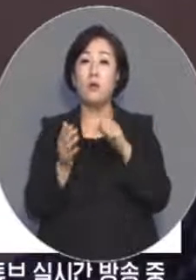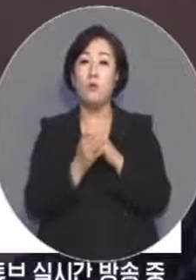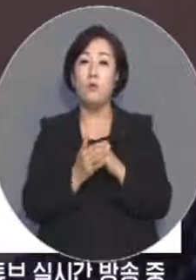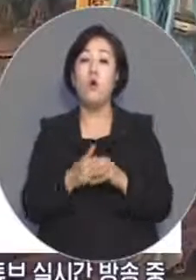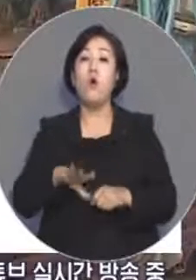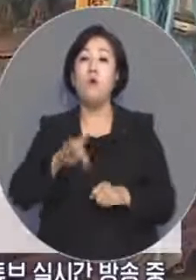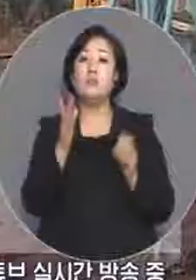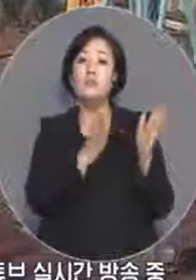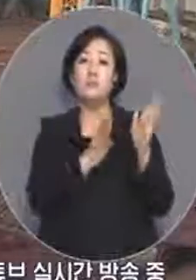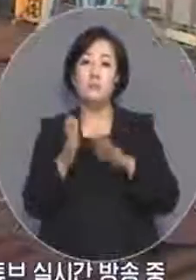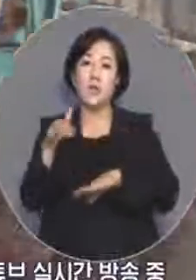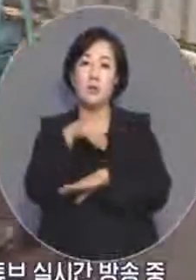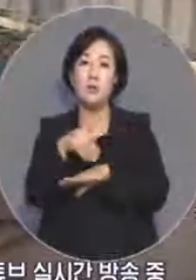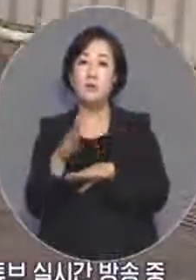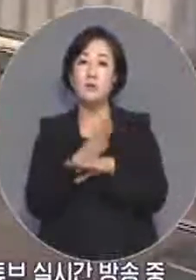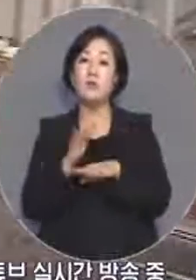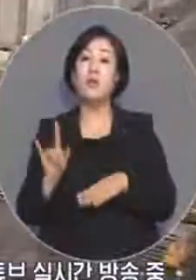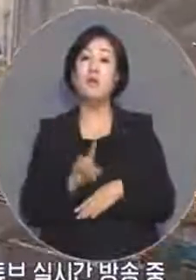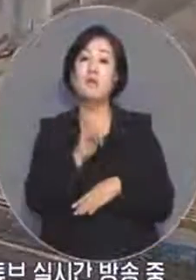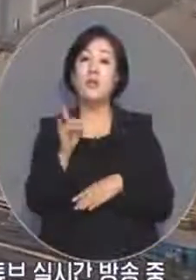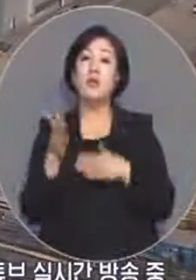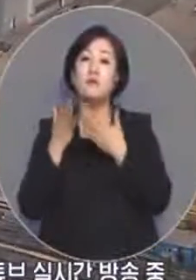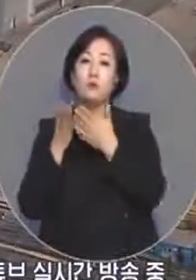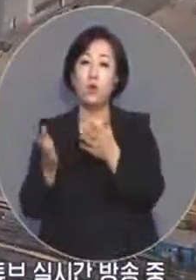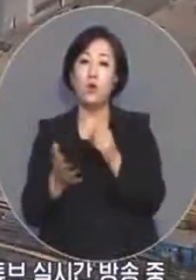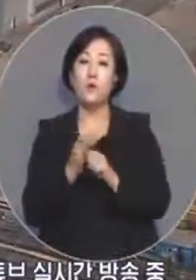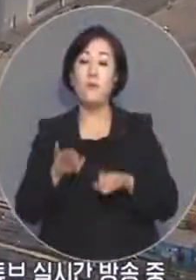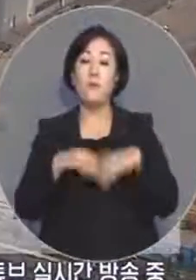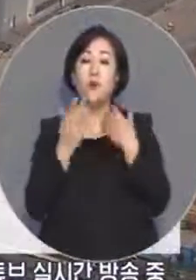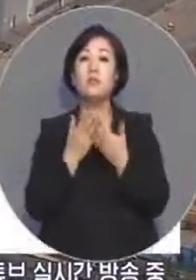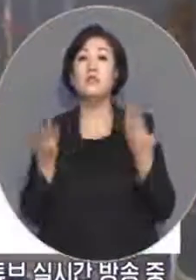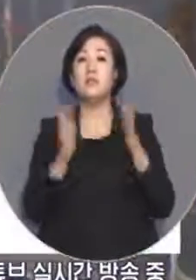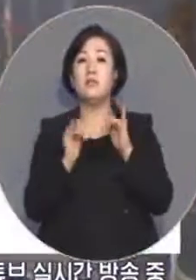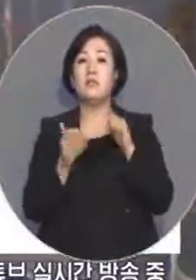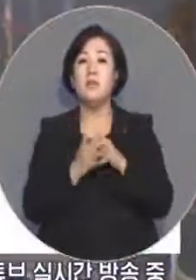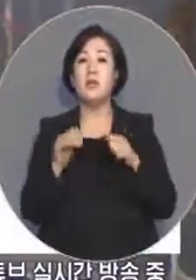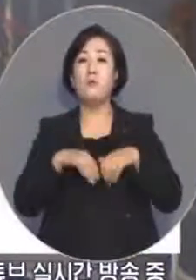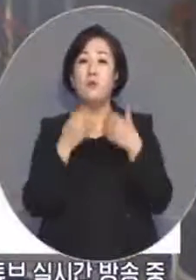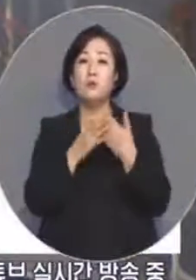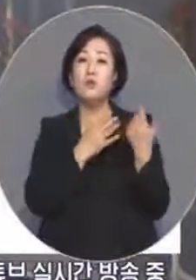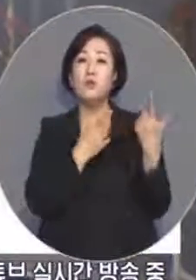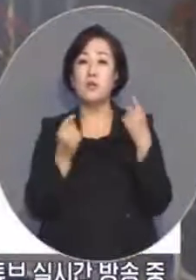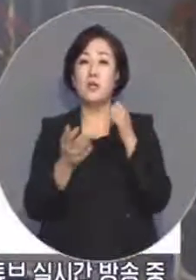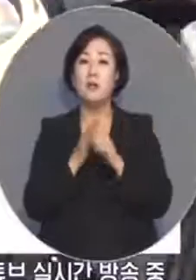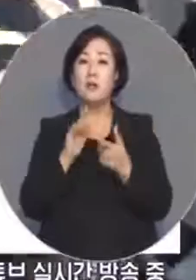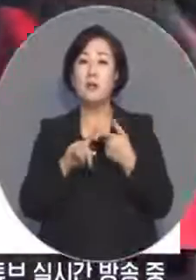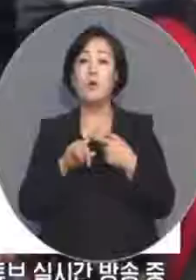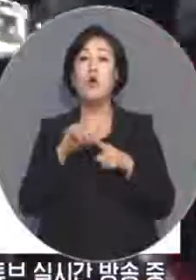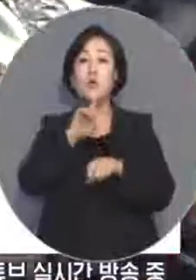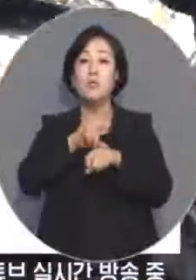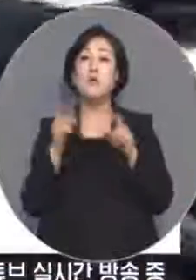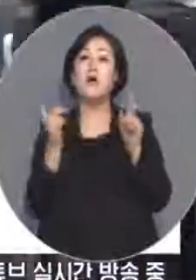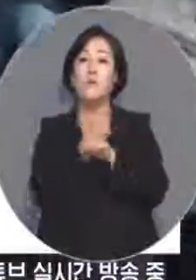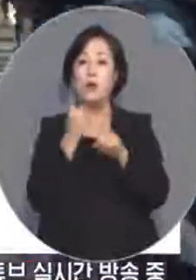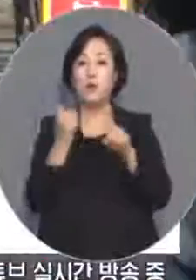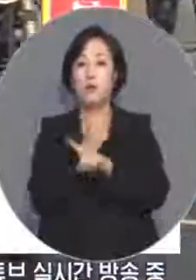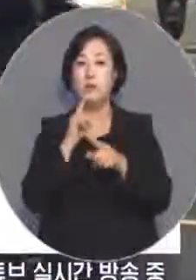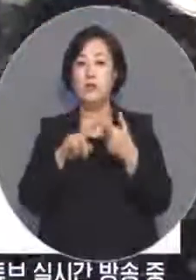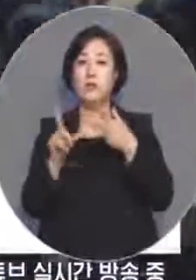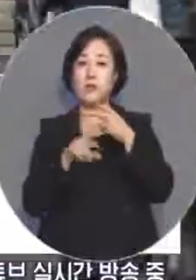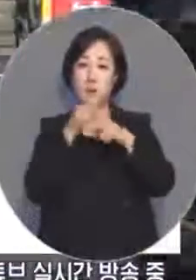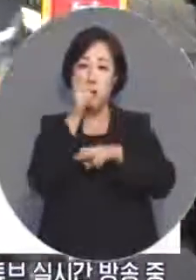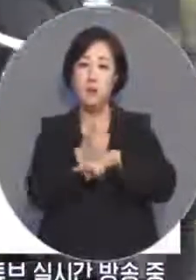시행하고 있습니다 현대중공업은 한꺼번에 직원들이 몰리는 걸 방지하기 위한 시차 출퇴근 죄를 연말까지